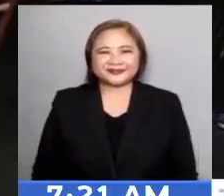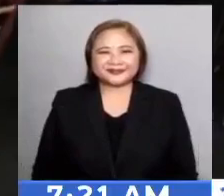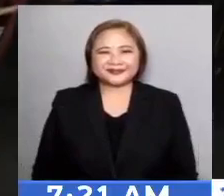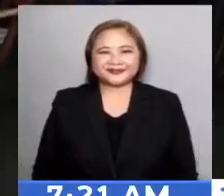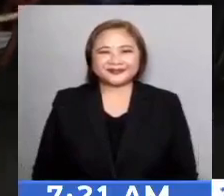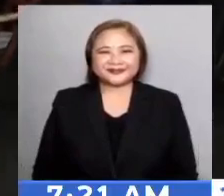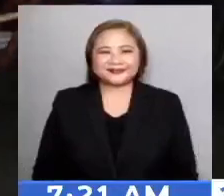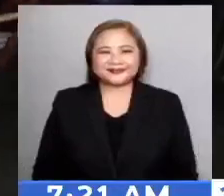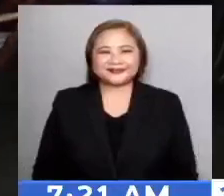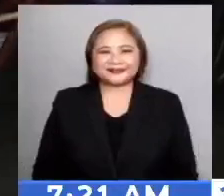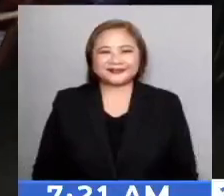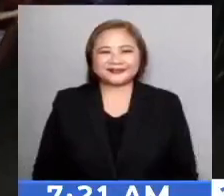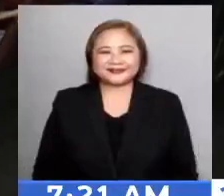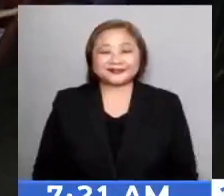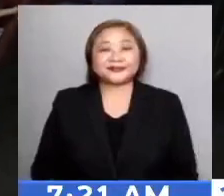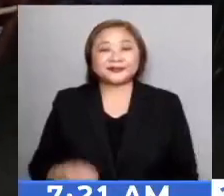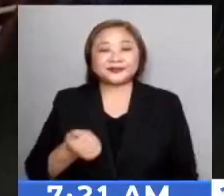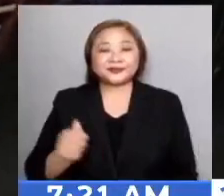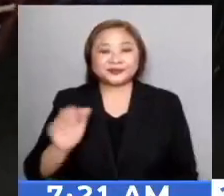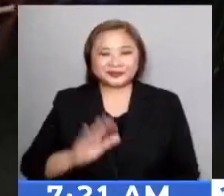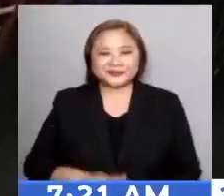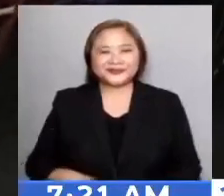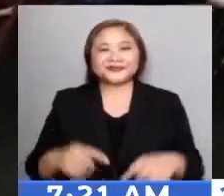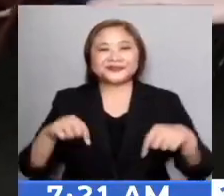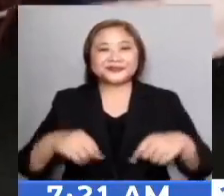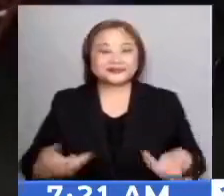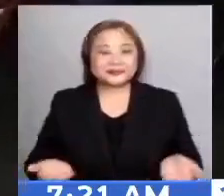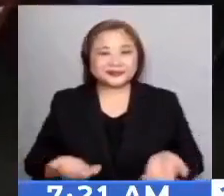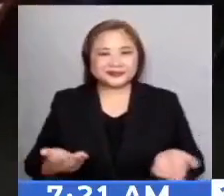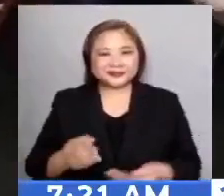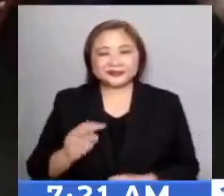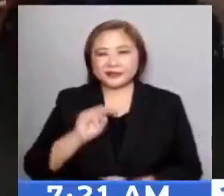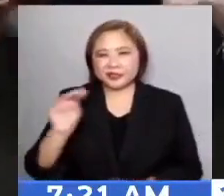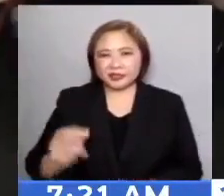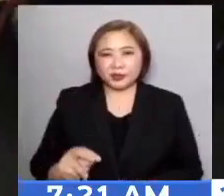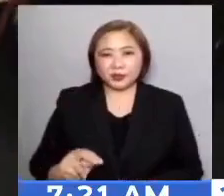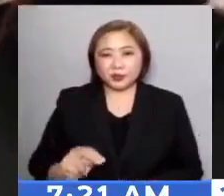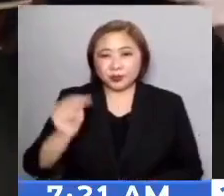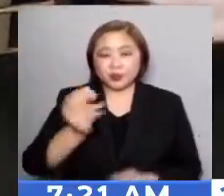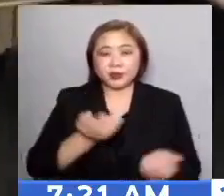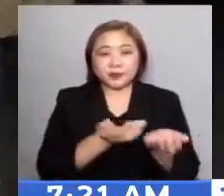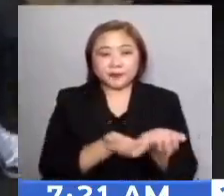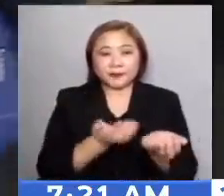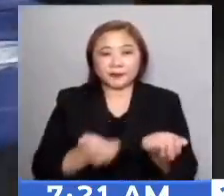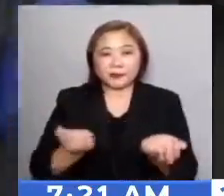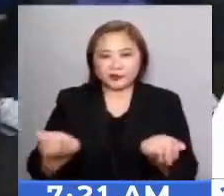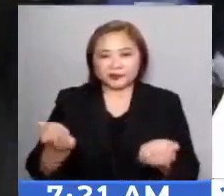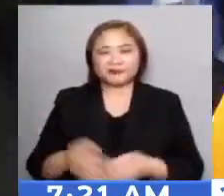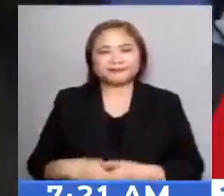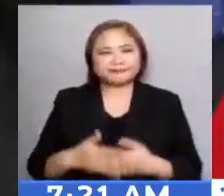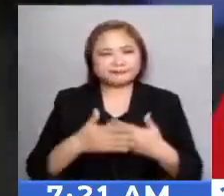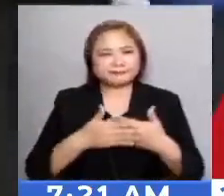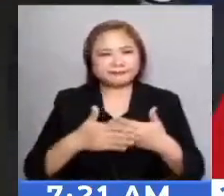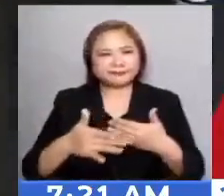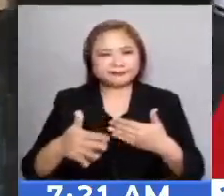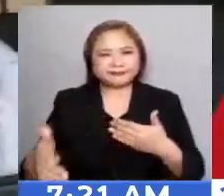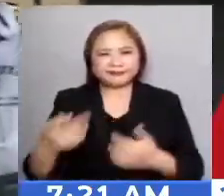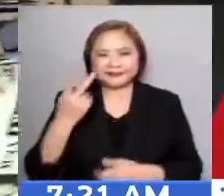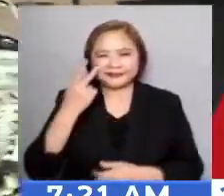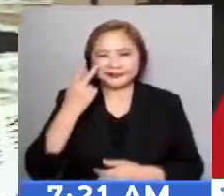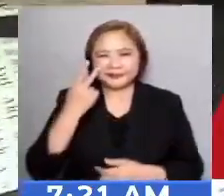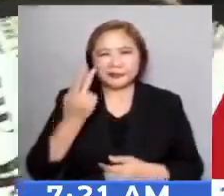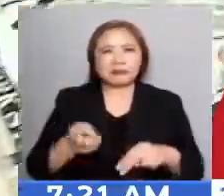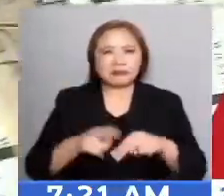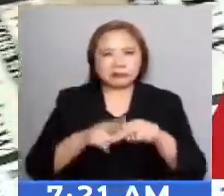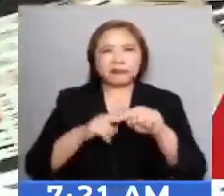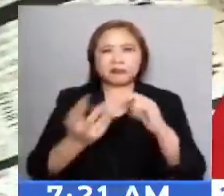Good morning, Ivan. Nandito pa nga rin tayo ngayon sa Manila North Port at habang umuusad nga yung oras, ay nakikita natin na mas nadaragdagan na rin yung mga pasahero